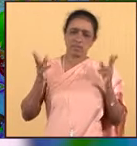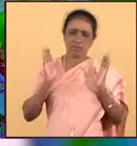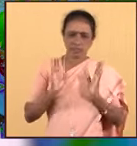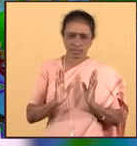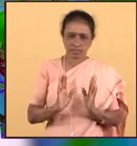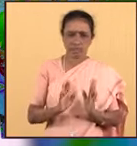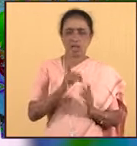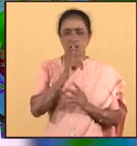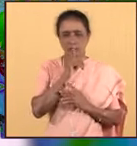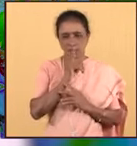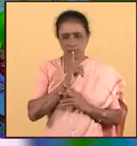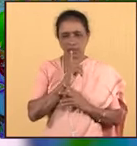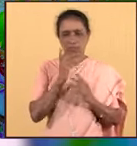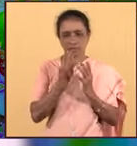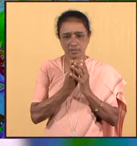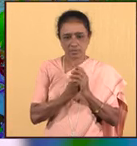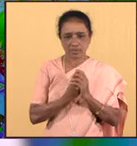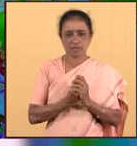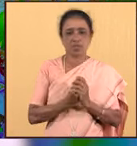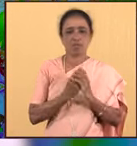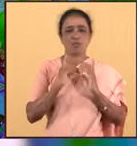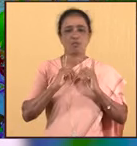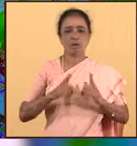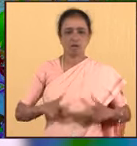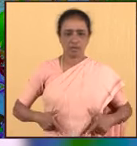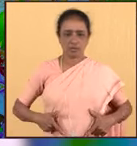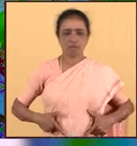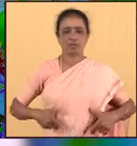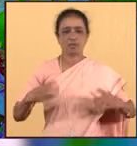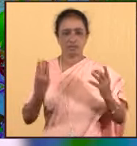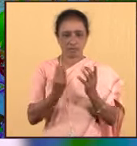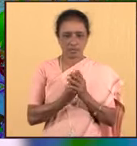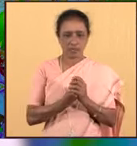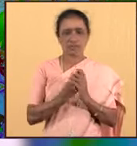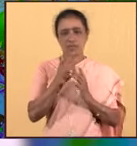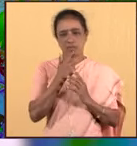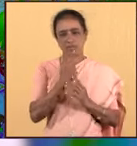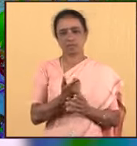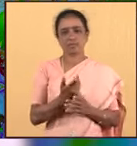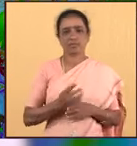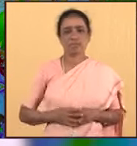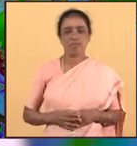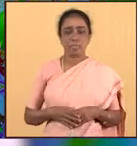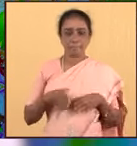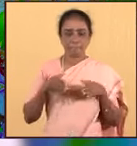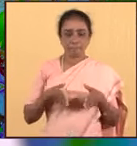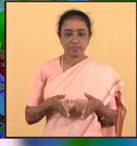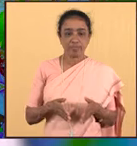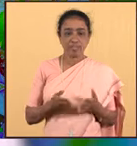சாராதவர்களும் அமைதியுடன் இணக்கமாக வாழ்வதற்கான சமூகத்தை சமய சார்பின்மை என்று சொல்கிறோம். இந்த